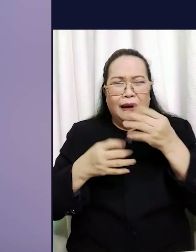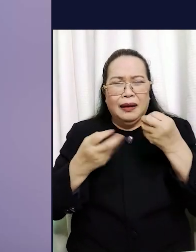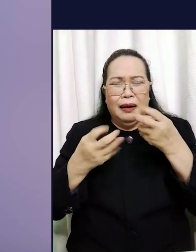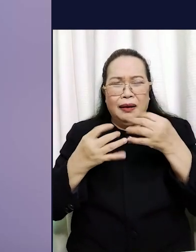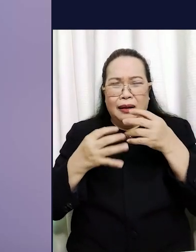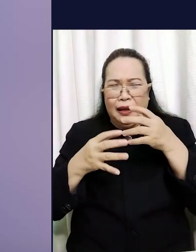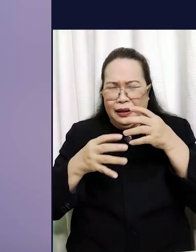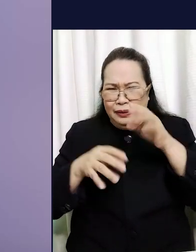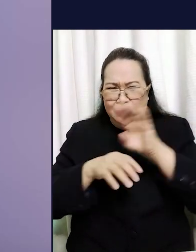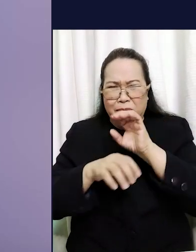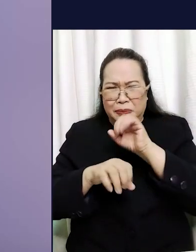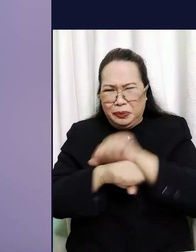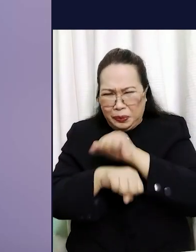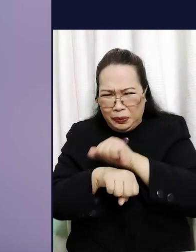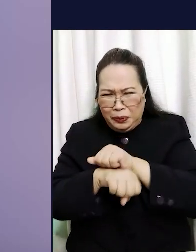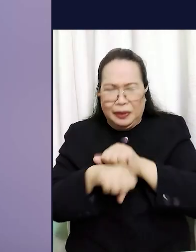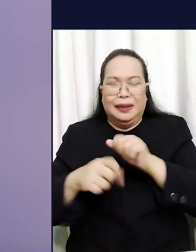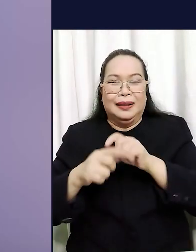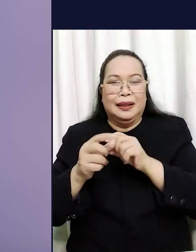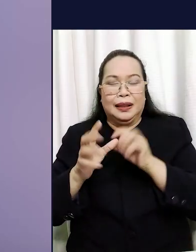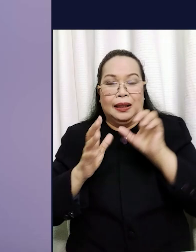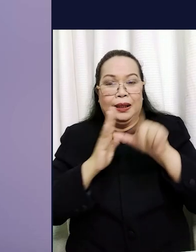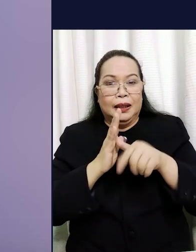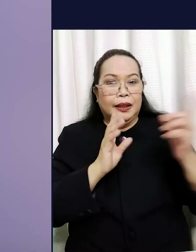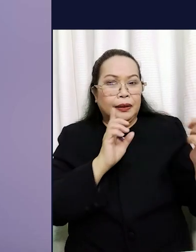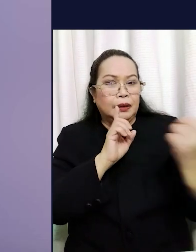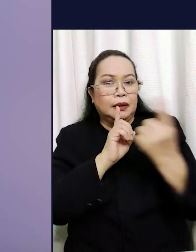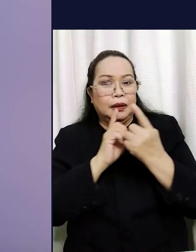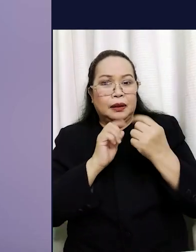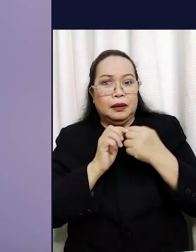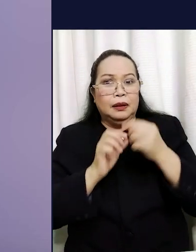ear you gave to listen